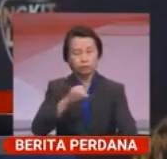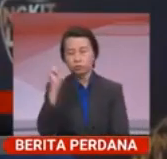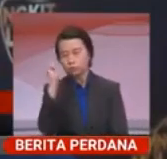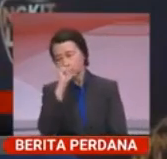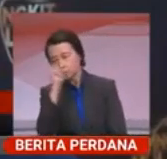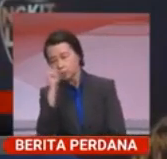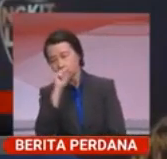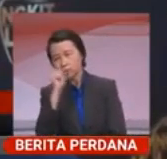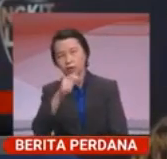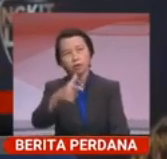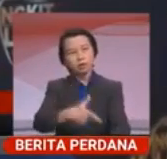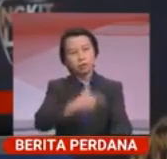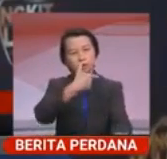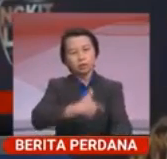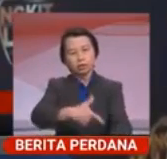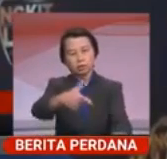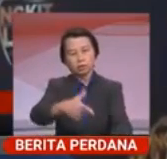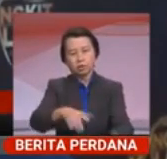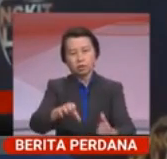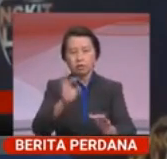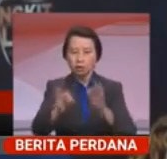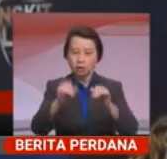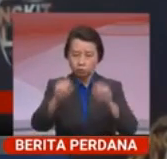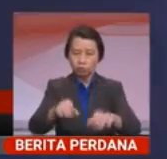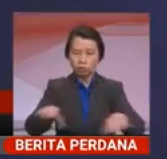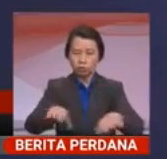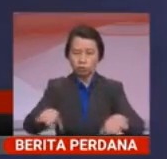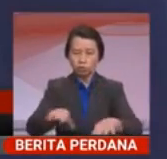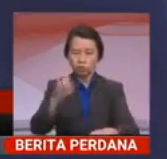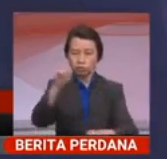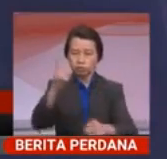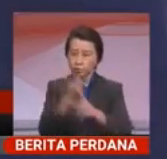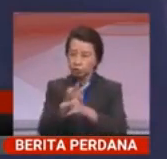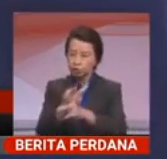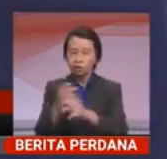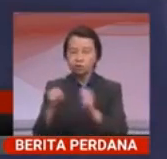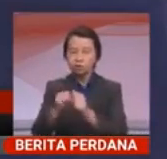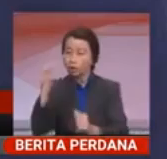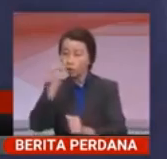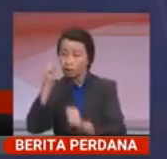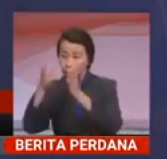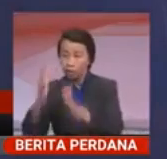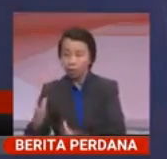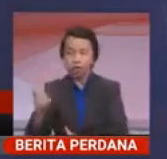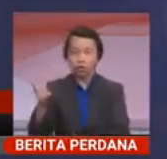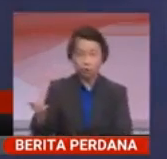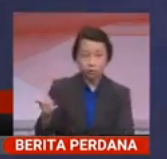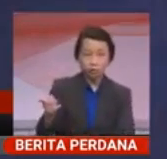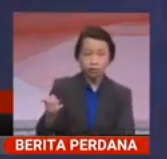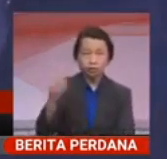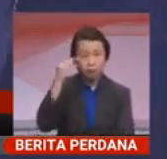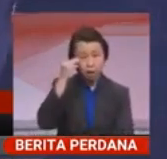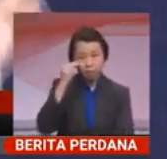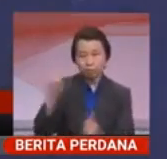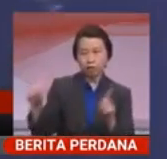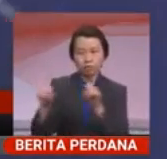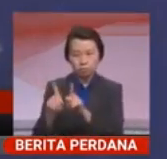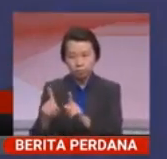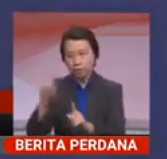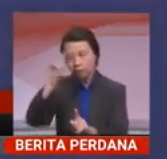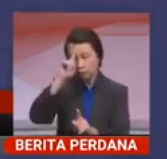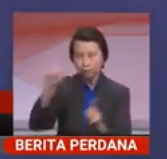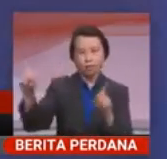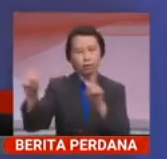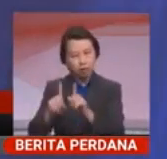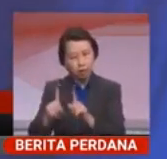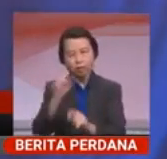lagu yang macam kalau boleh nak buat sekali dengan macam artis-artis yang artis Melayu ke artis India ke, tapi